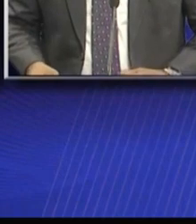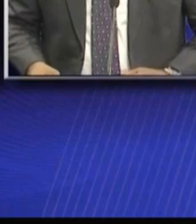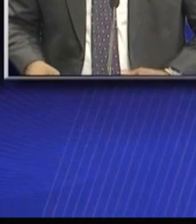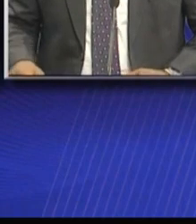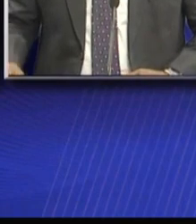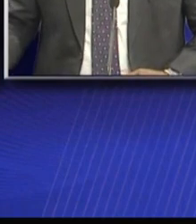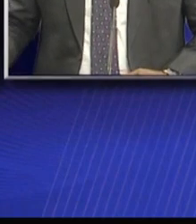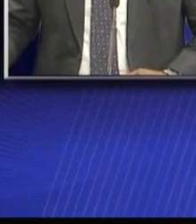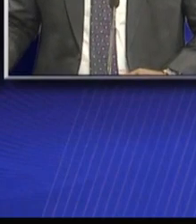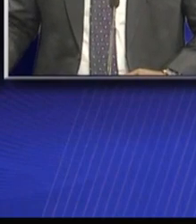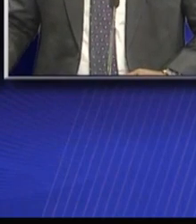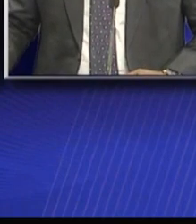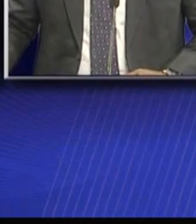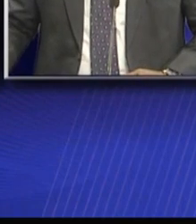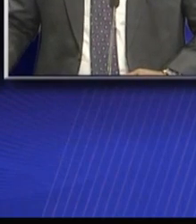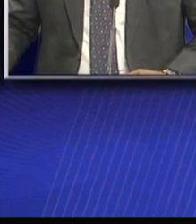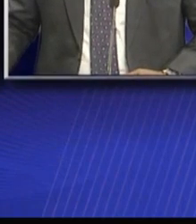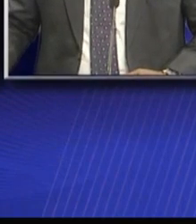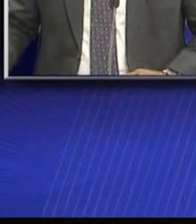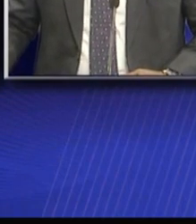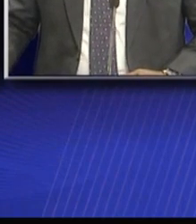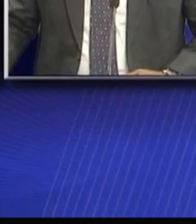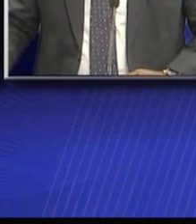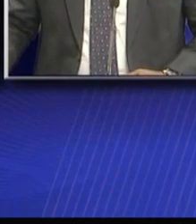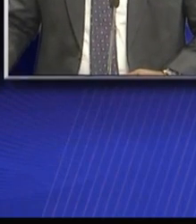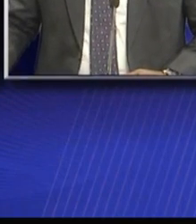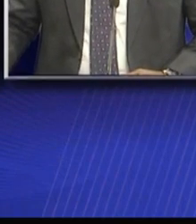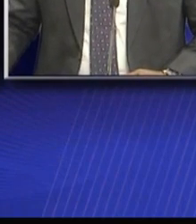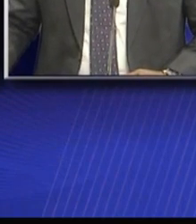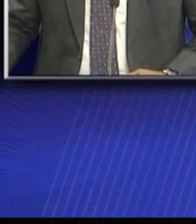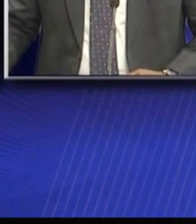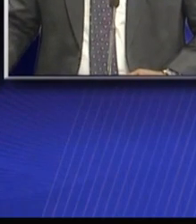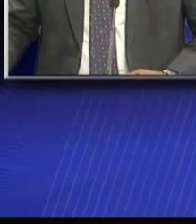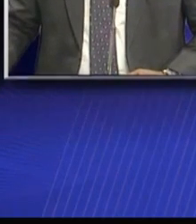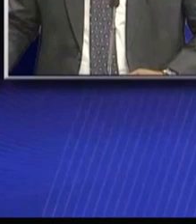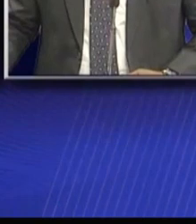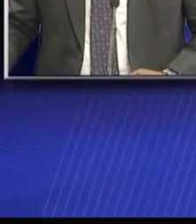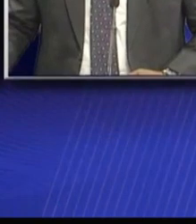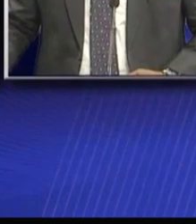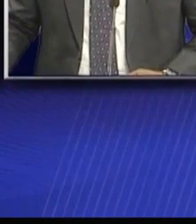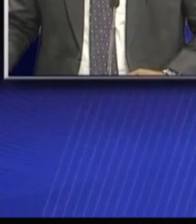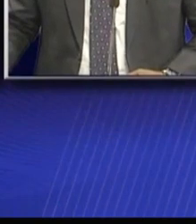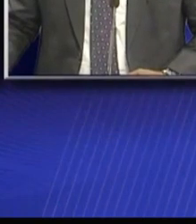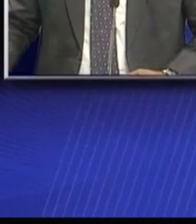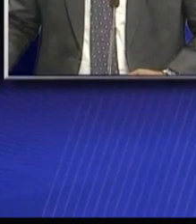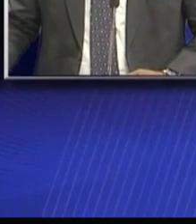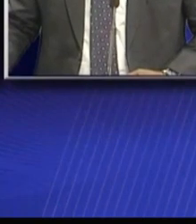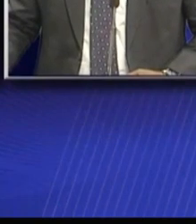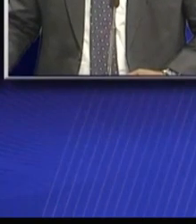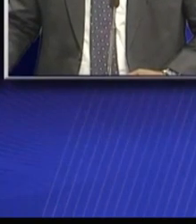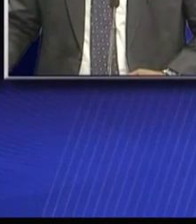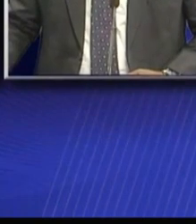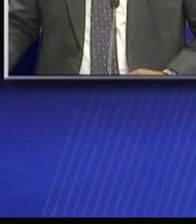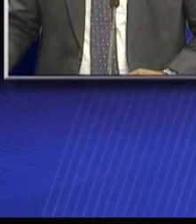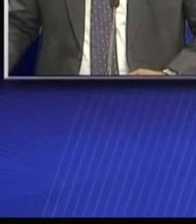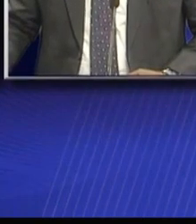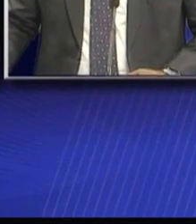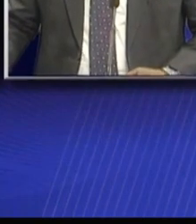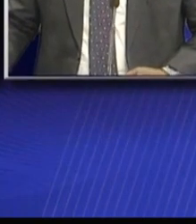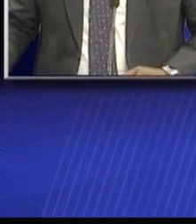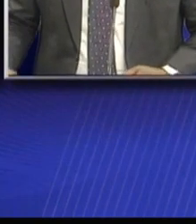Il s'agit de la dotation de cartes d'identité. Pour ce faire, le pays vient de faire appel à l'expertise d'un consortium chinois qui a